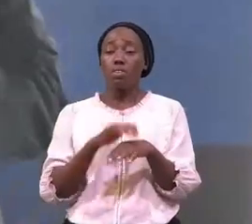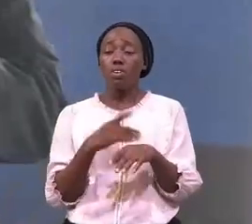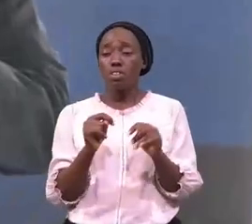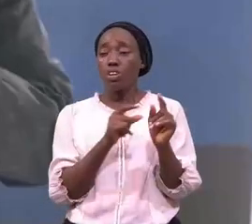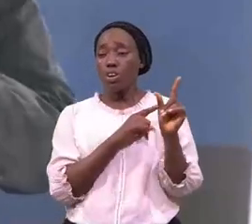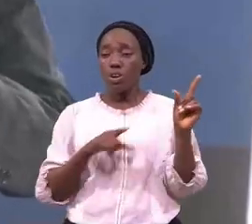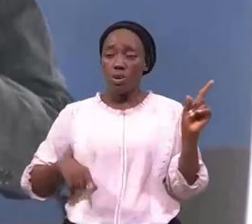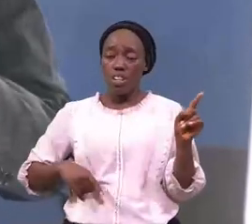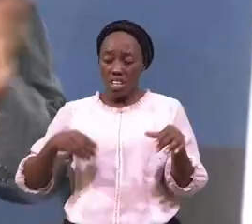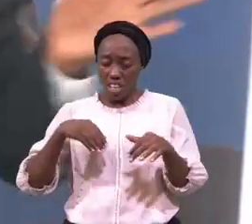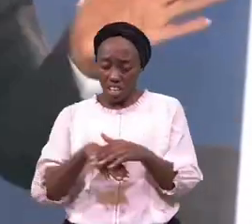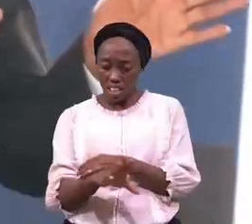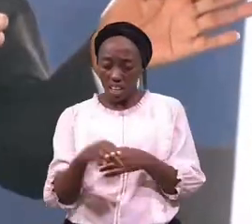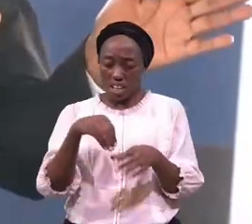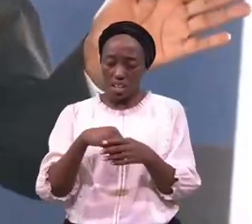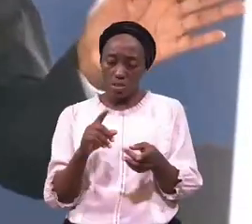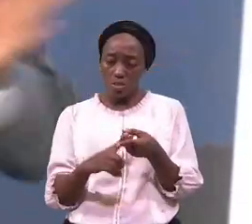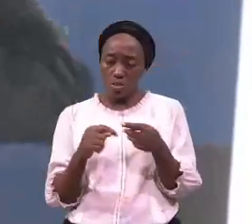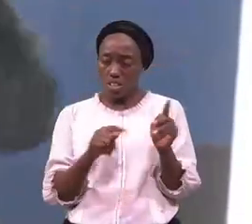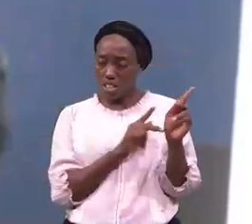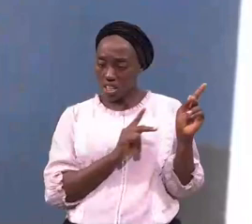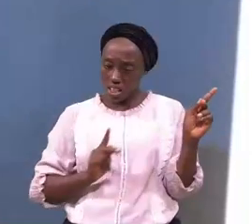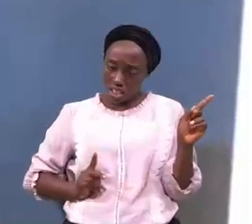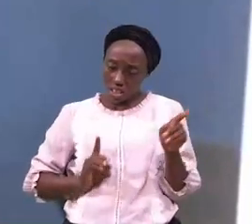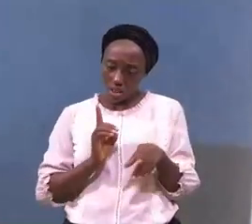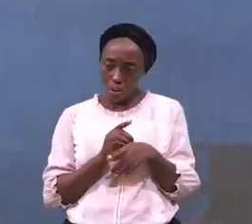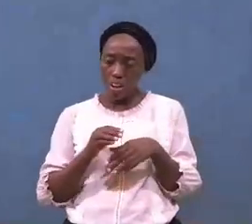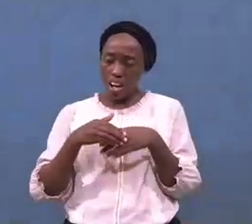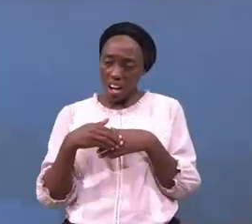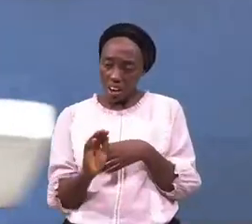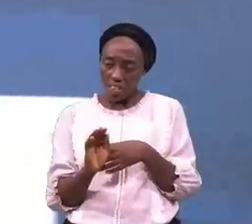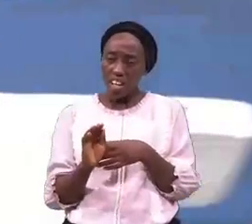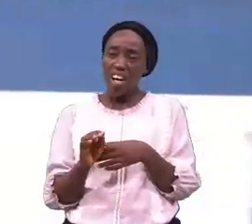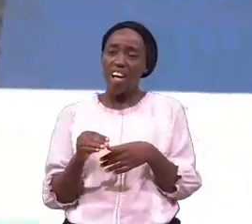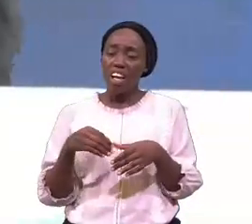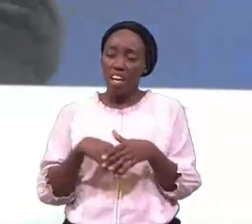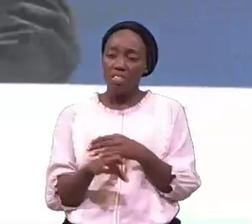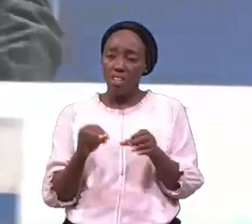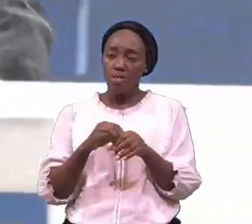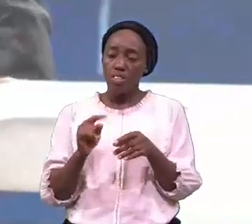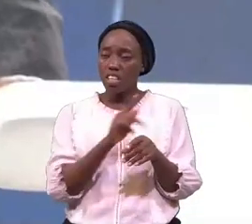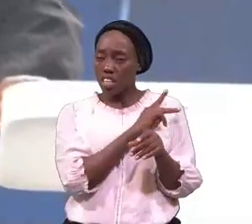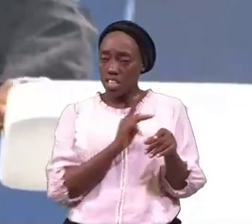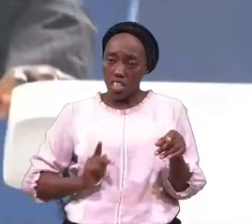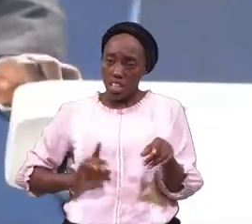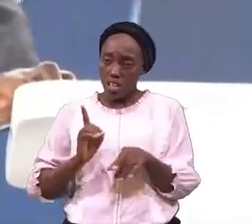sont entrés dans le royaume. Après être entrés dans le royaume, enseignez-leur à